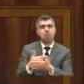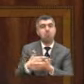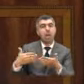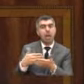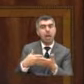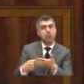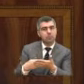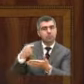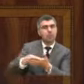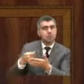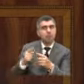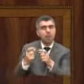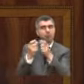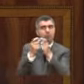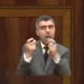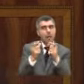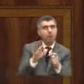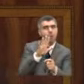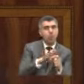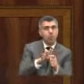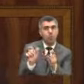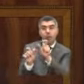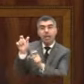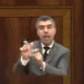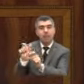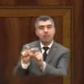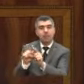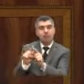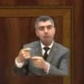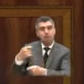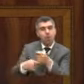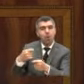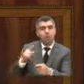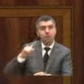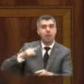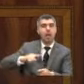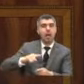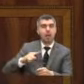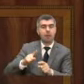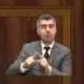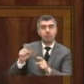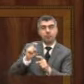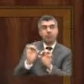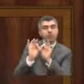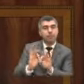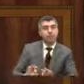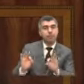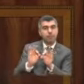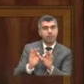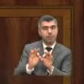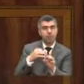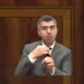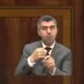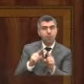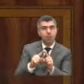المهن العالميه بدات كتبان، وهاد التجار اللي كافين خيرهم شرهم، من نهار طلعتوا هاد الحكومه وانتم عينكم فيهم، الماده